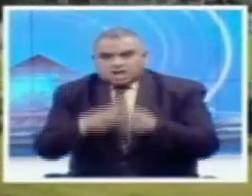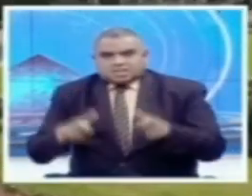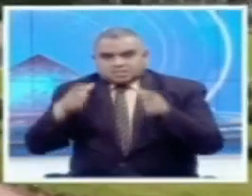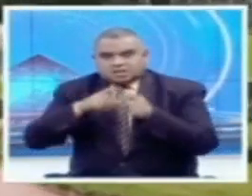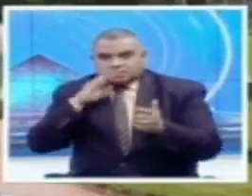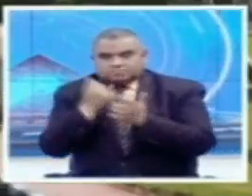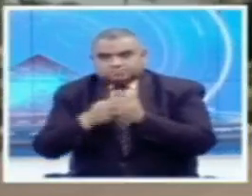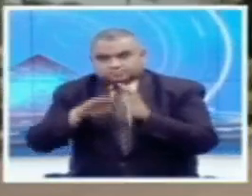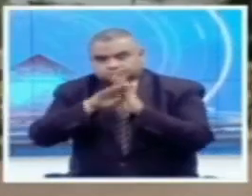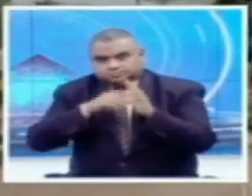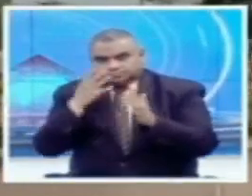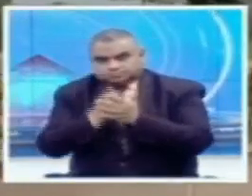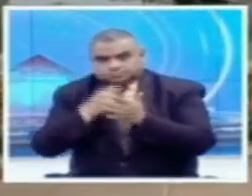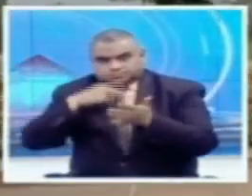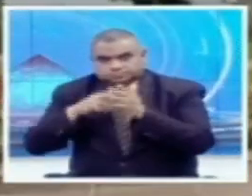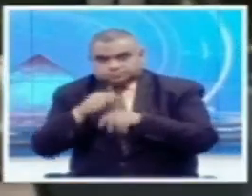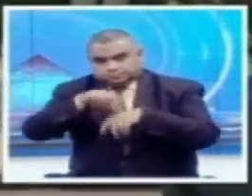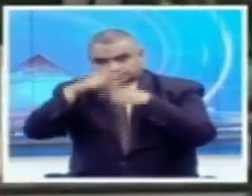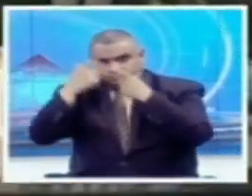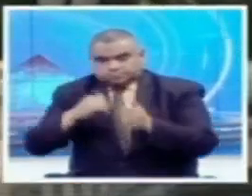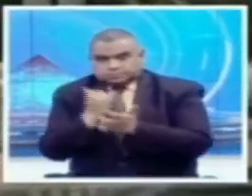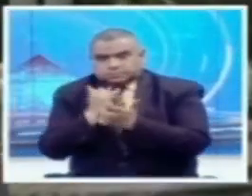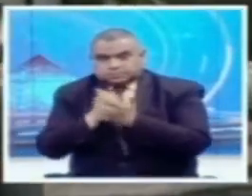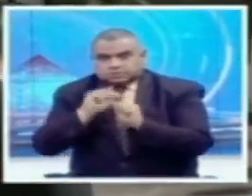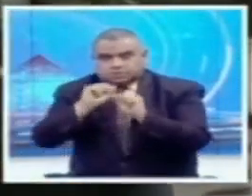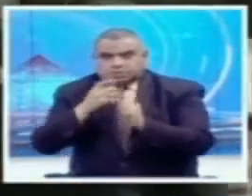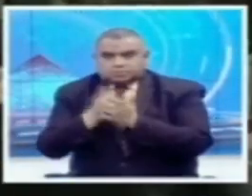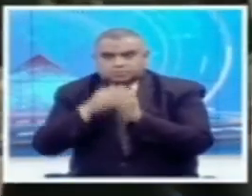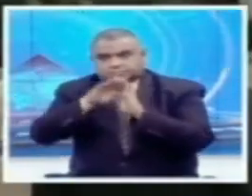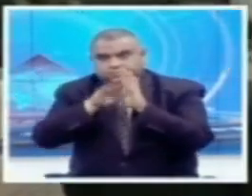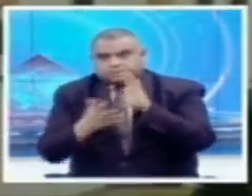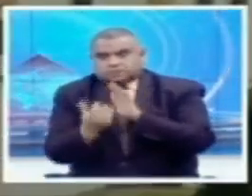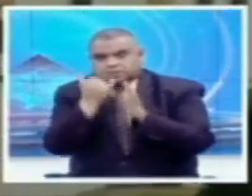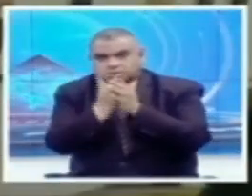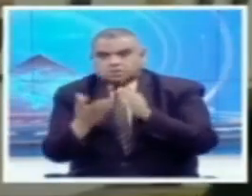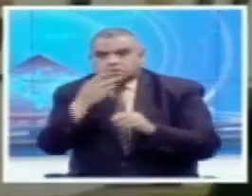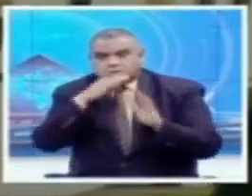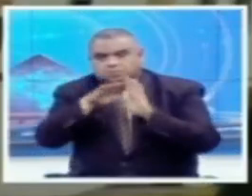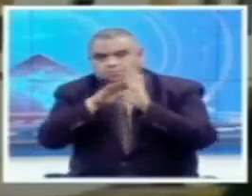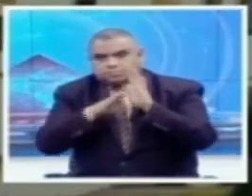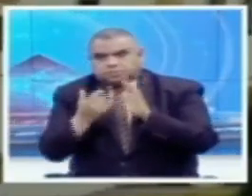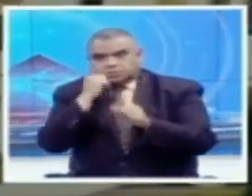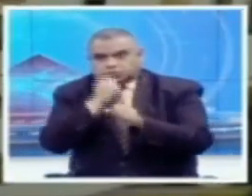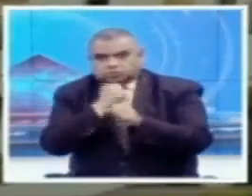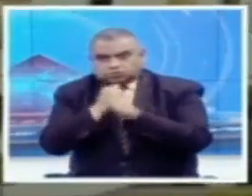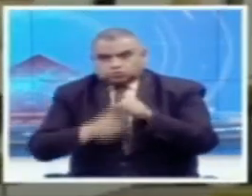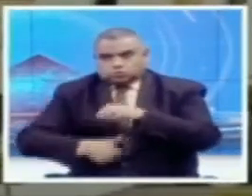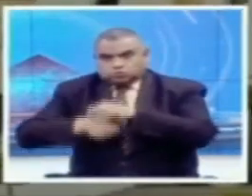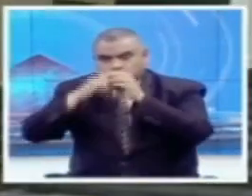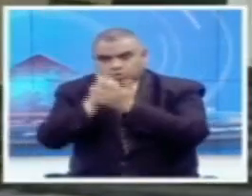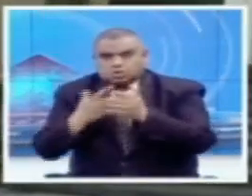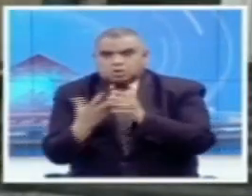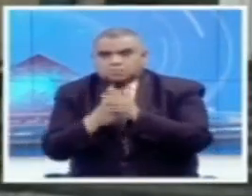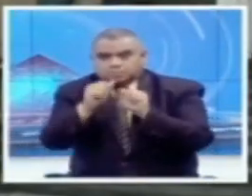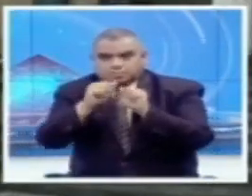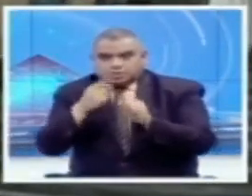وزارة الداخلية حول دور الجهاز الحكومي في مواجهة مخططات إسقاط الدول، نظم مركز بحوث الشرطة بأكاديمية الشرطة